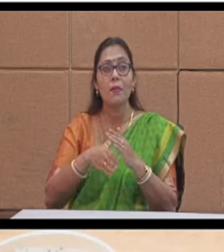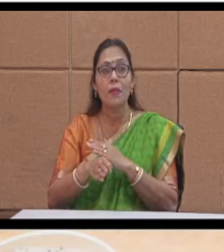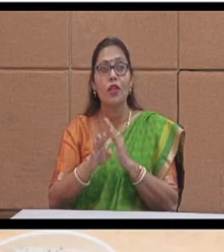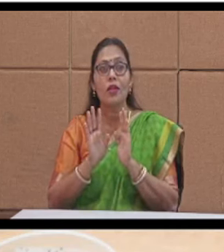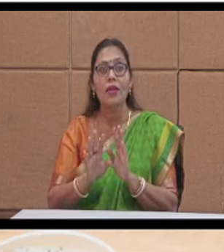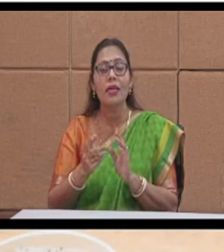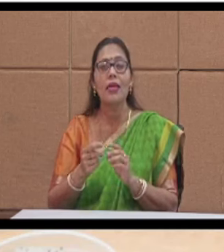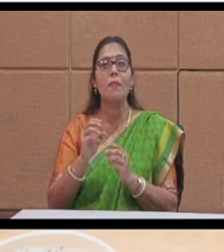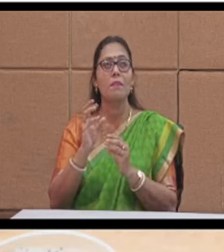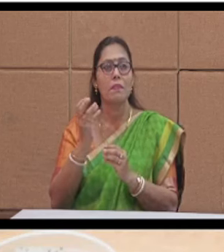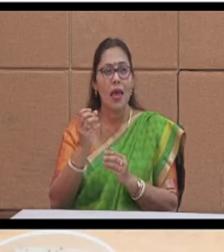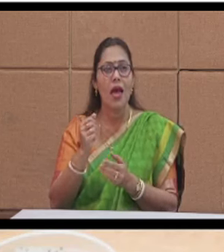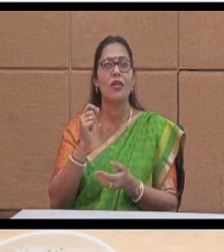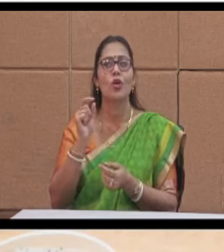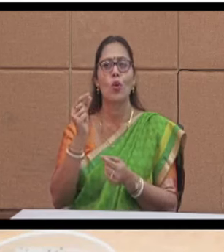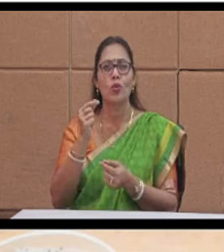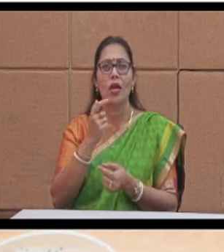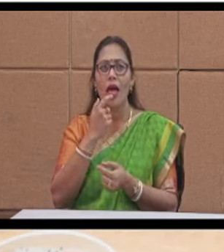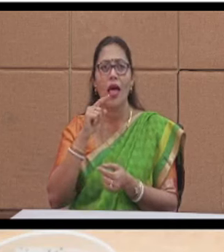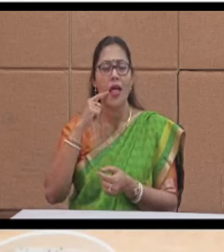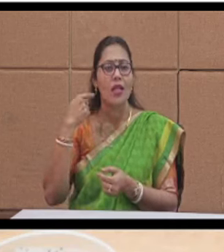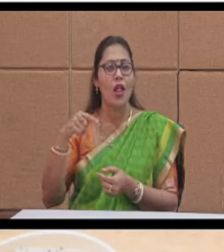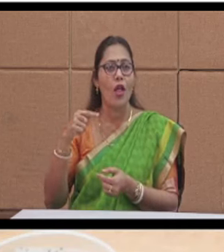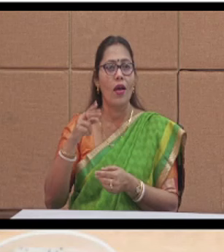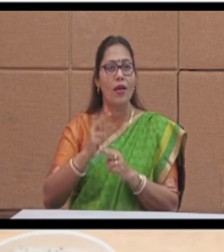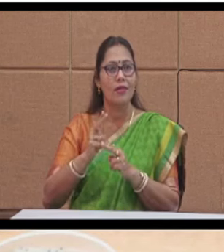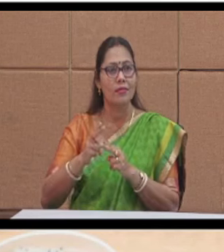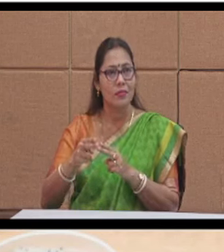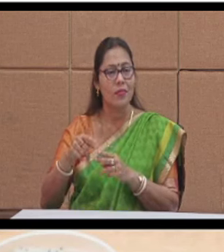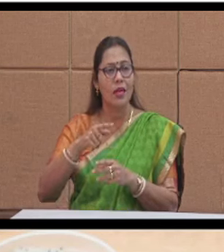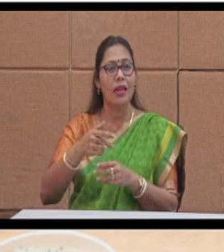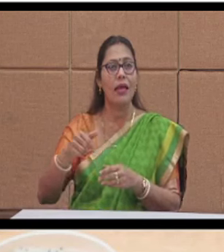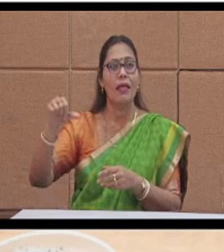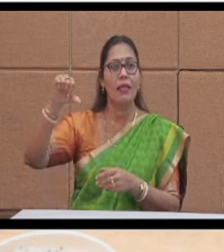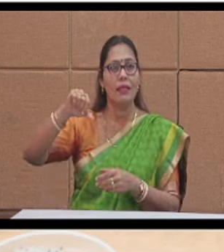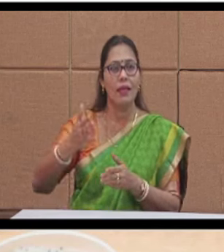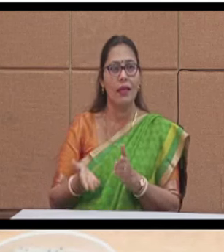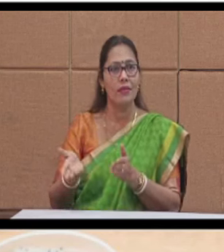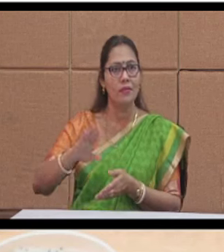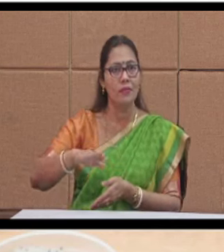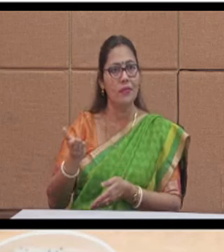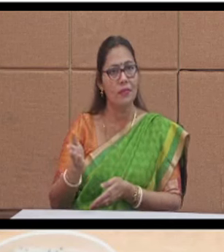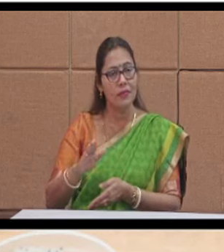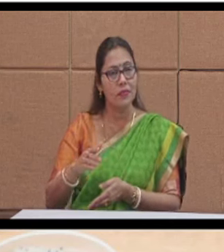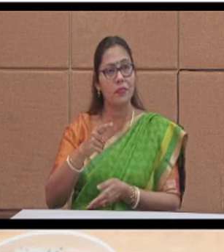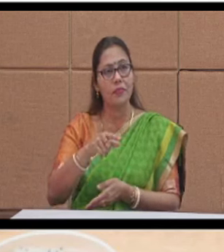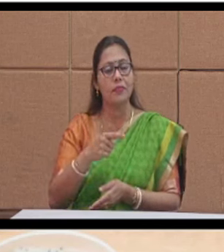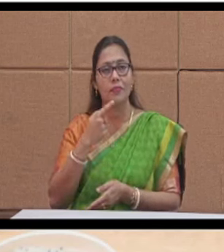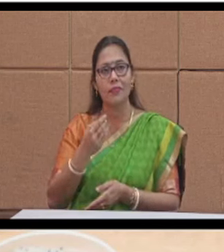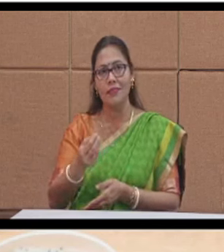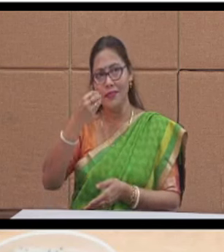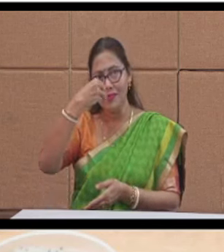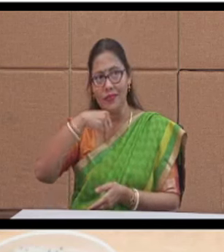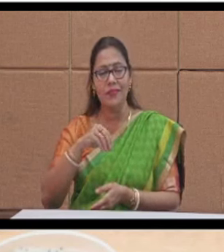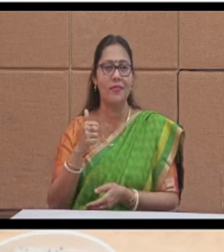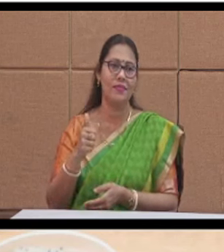আছে পেঁয়াজ রসুন আর লঙ্কা তুমি তাকে তেলে ভেজেছো আর টপ